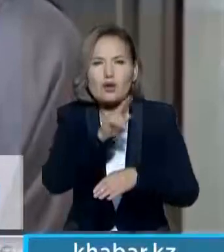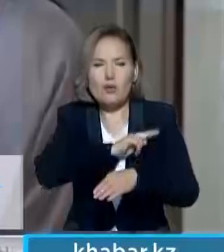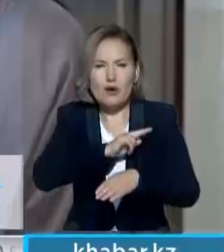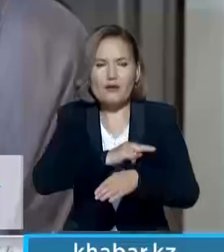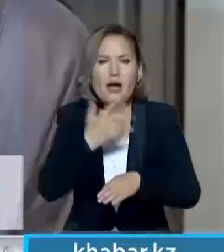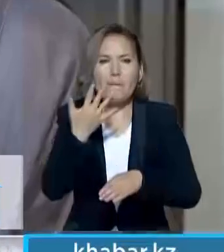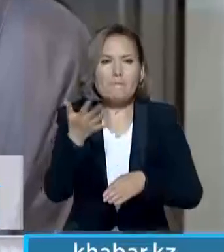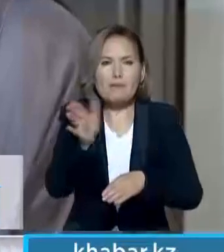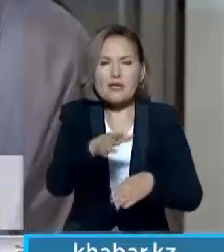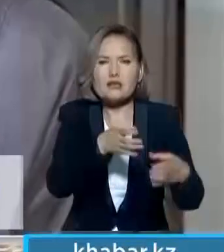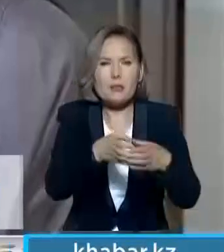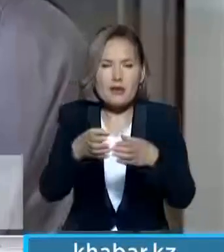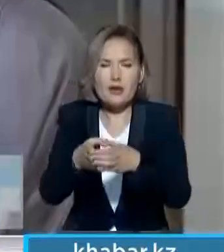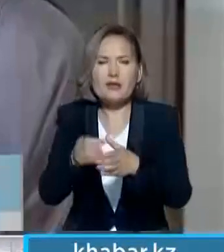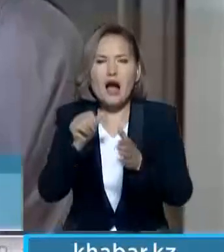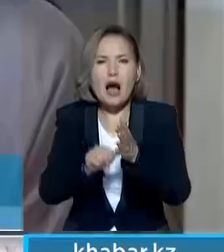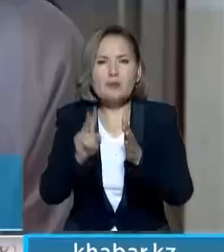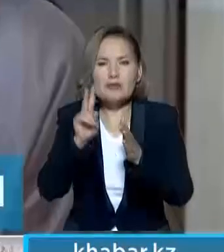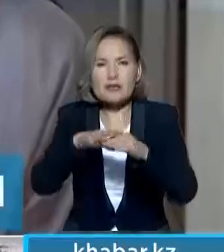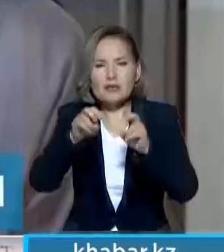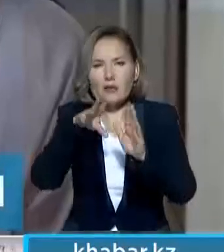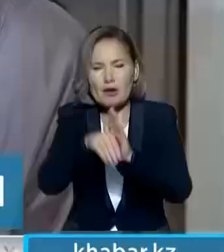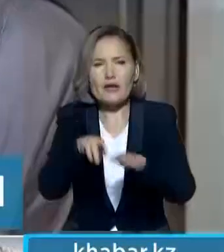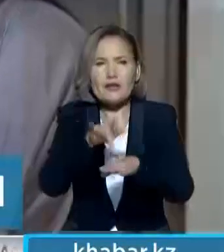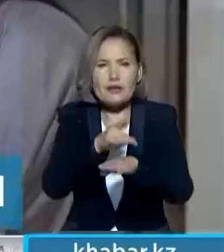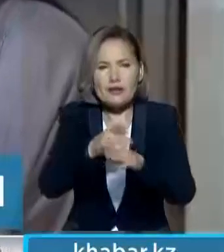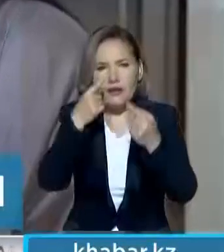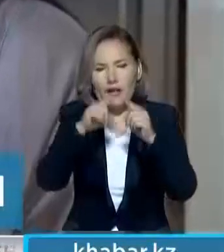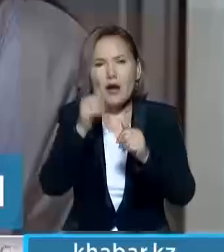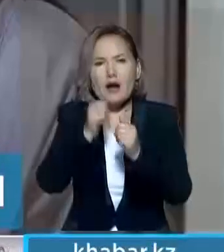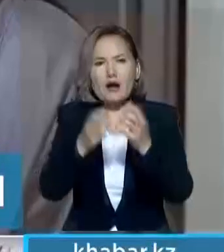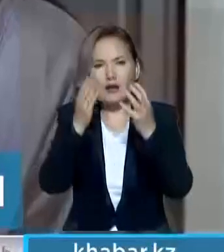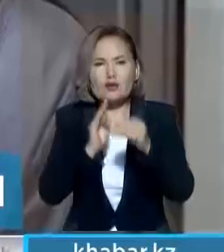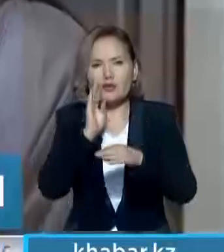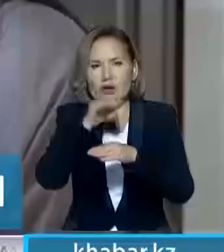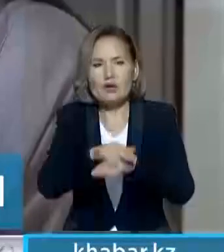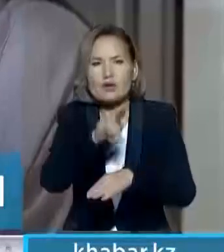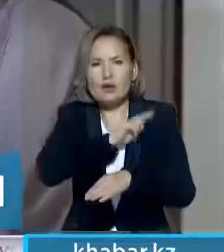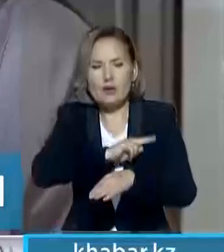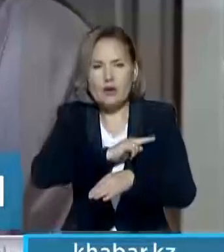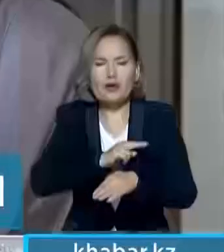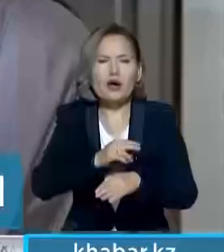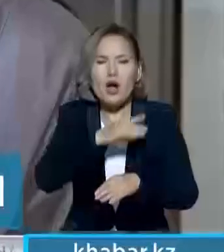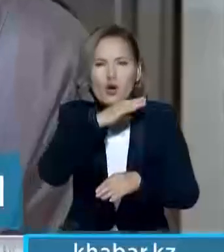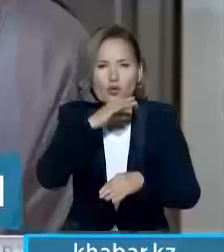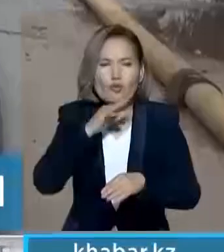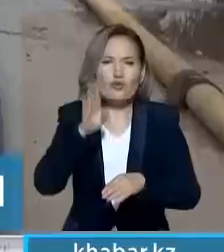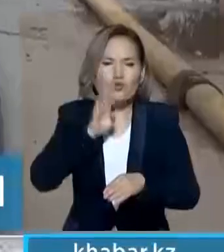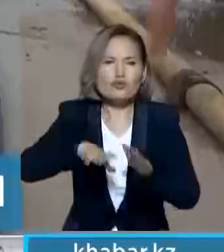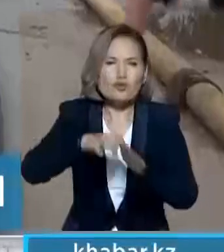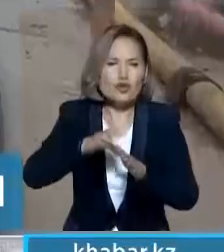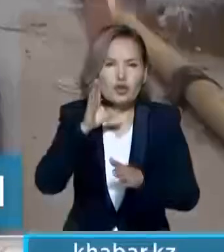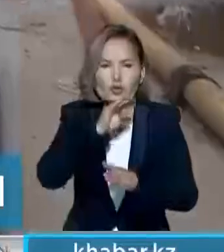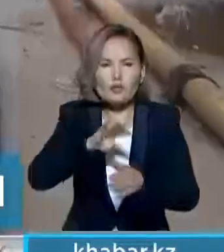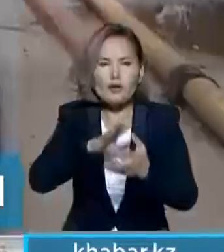5 бригада шығады, 65 адам, және де 40-қа жақын техника күнделікті тәулік бойы жұмыс істеп жатыр. Және де әлі де жұмыстарын жалғастыруда.